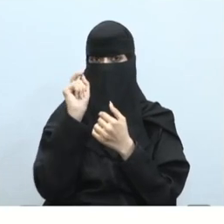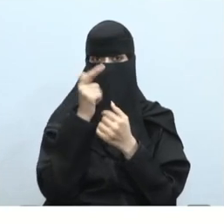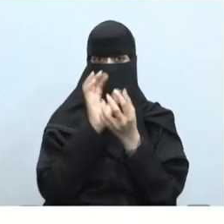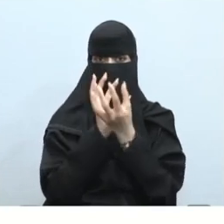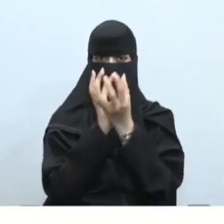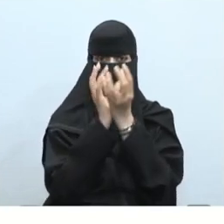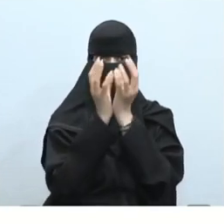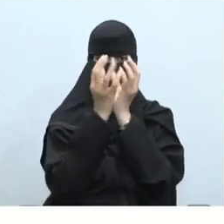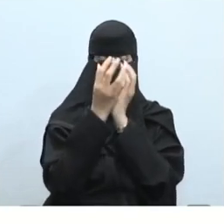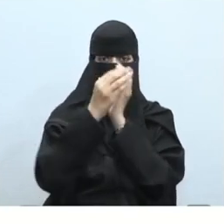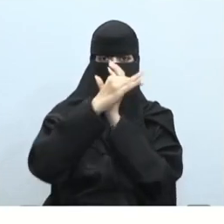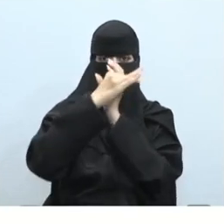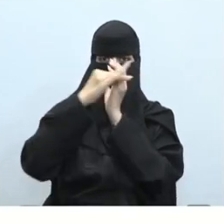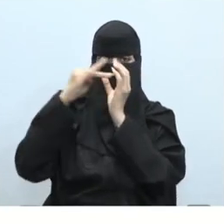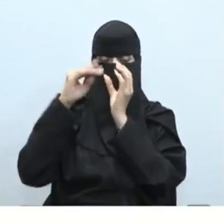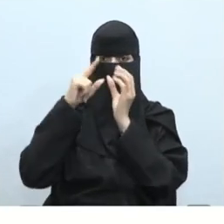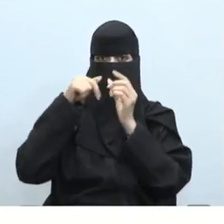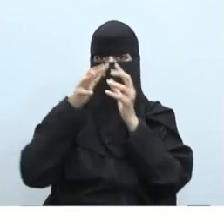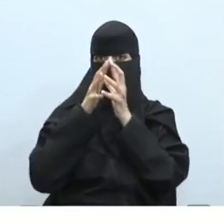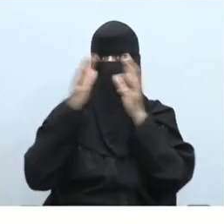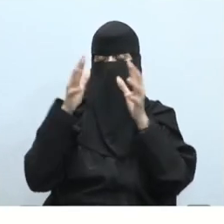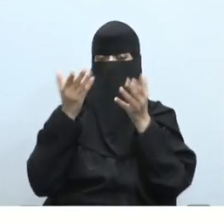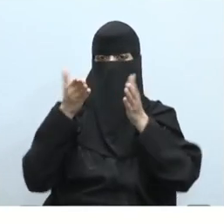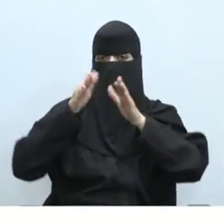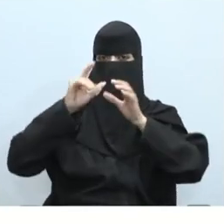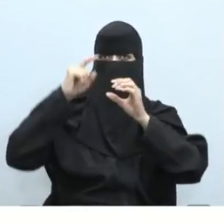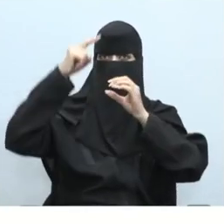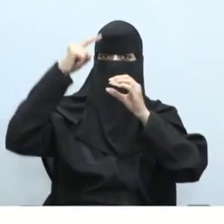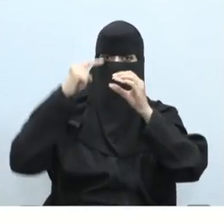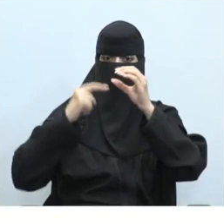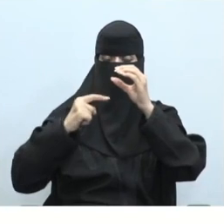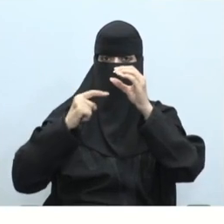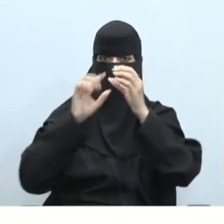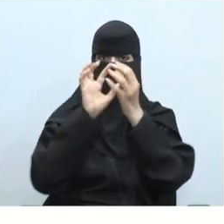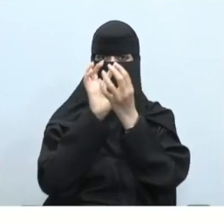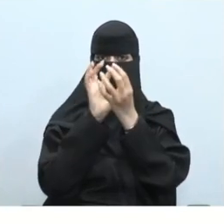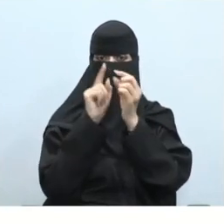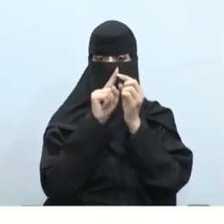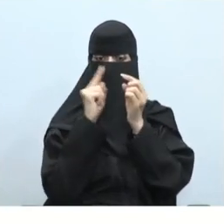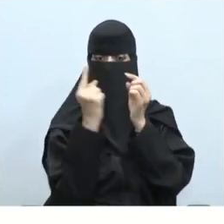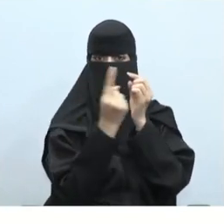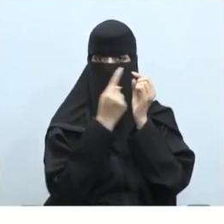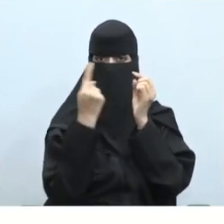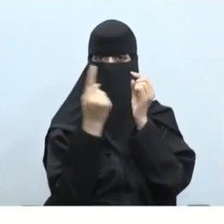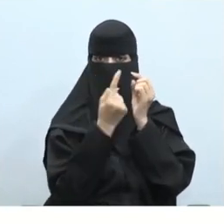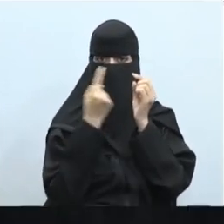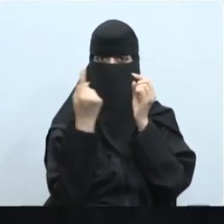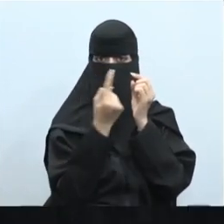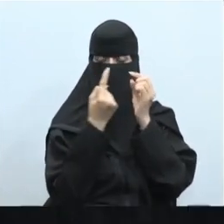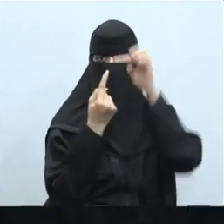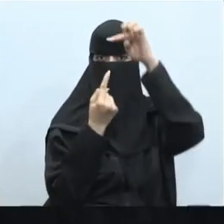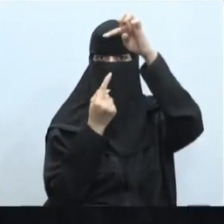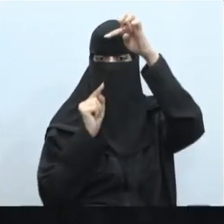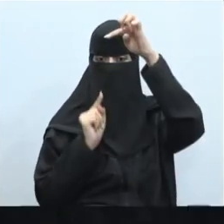عند خط الاستواء اكبر واعظم من القطبين اذا ابنائي كانت الارض سرعه